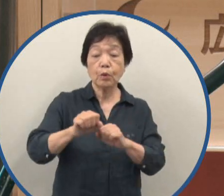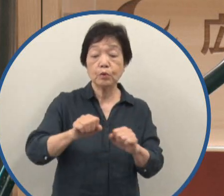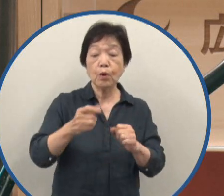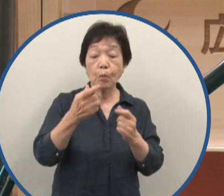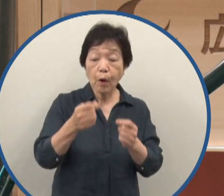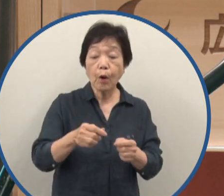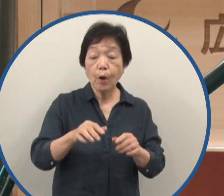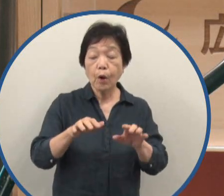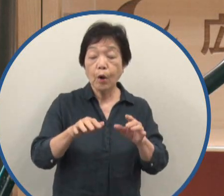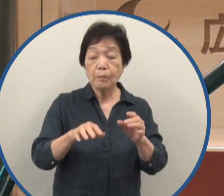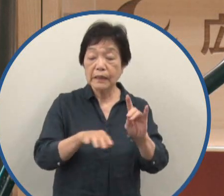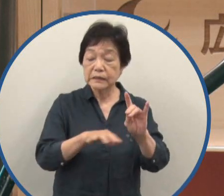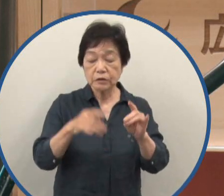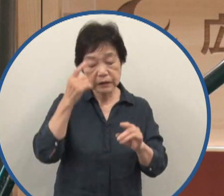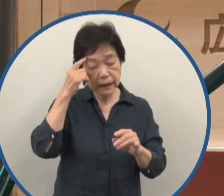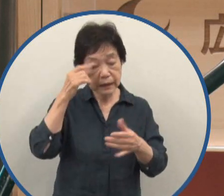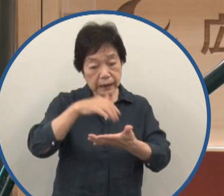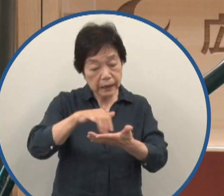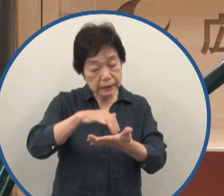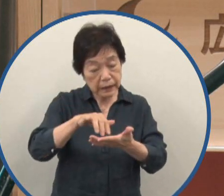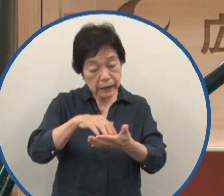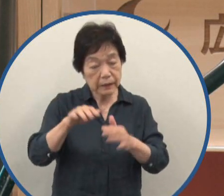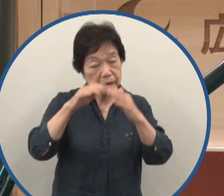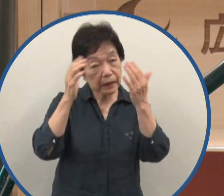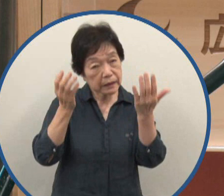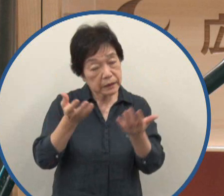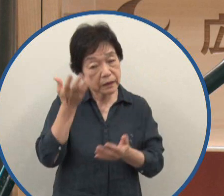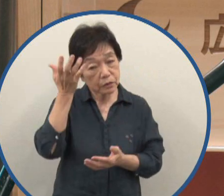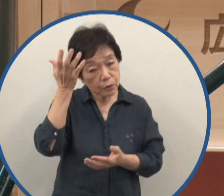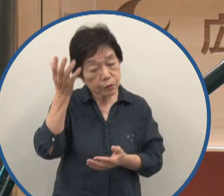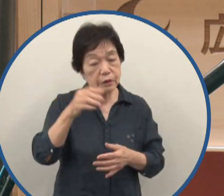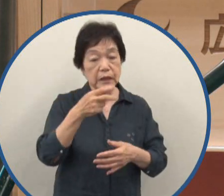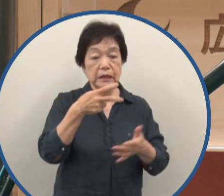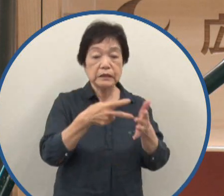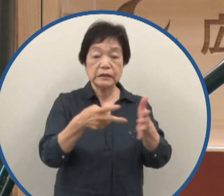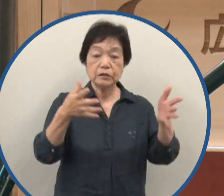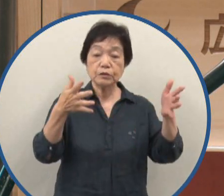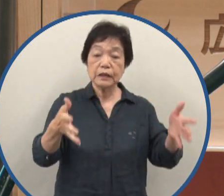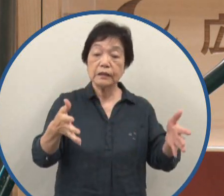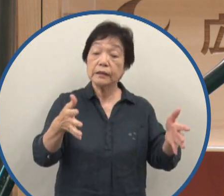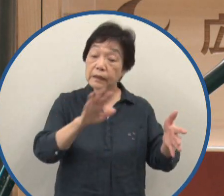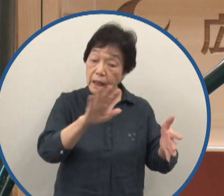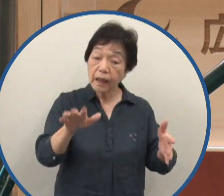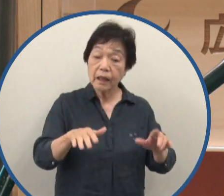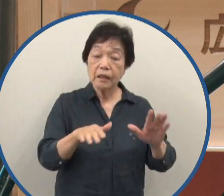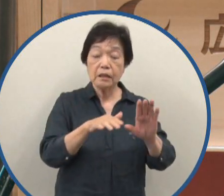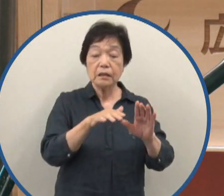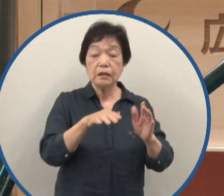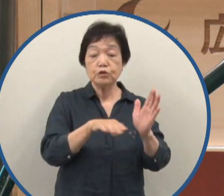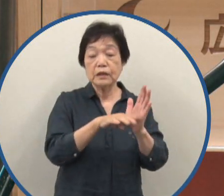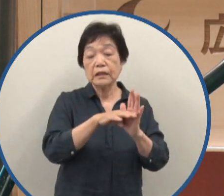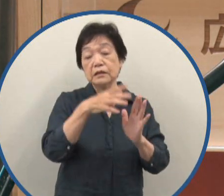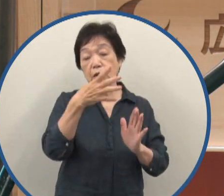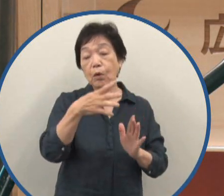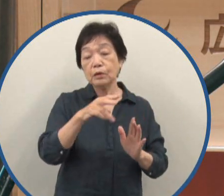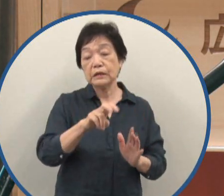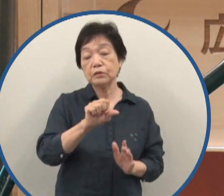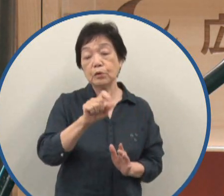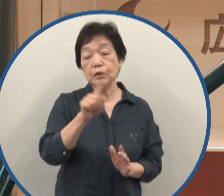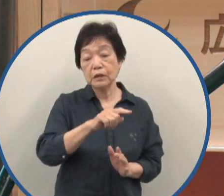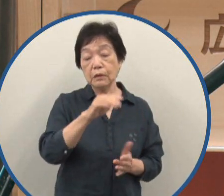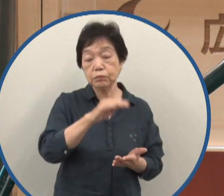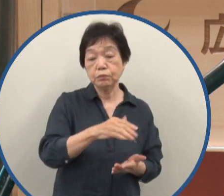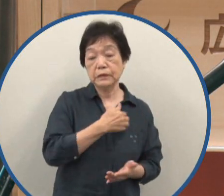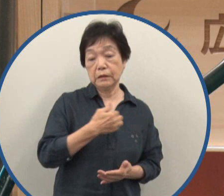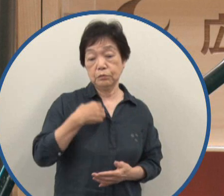基準にして考えると、まあ、大体2週間ぐらいでこの25を下回ってくるだろうというふうに考えてまして